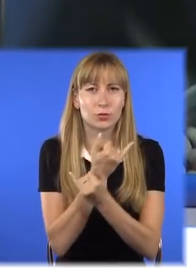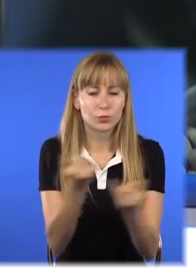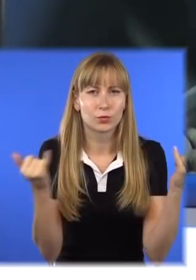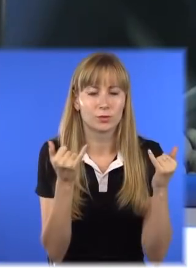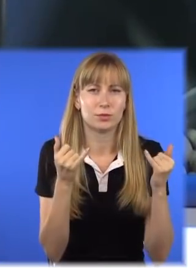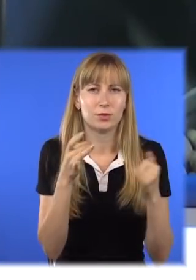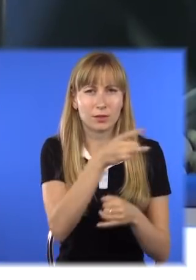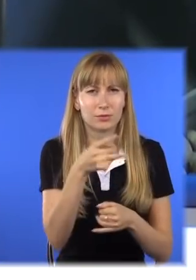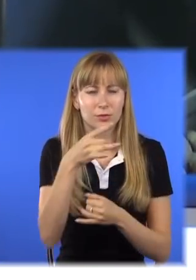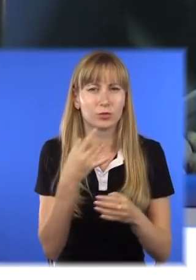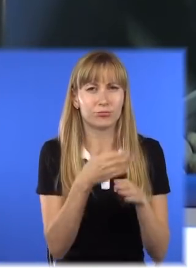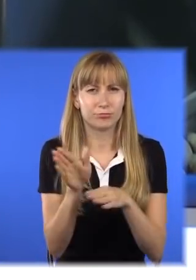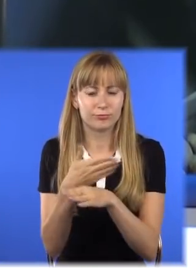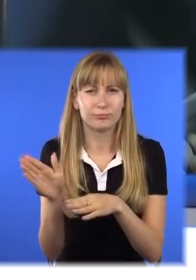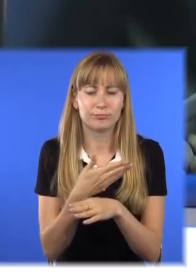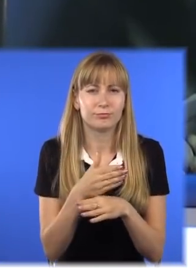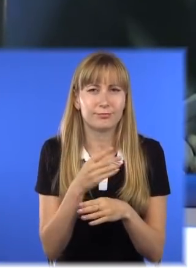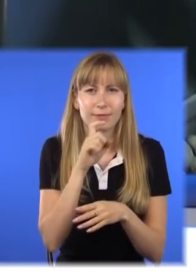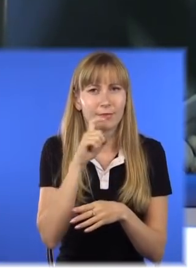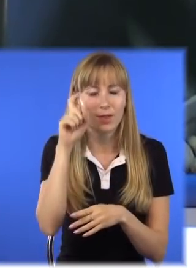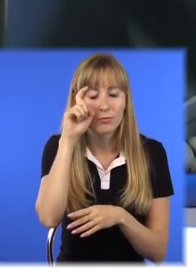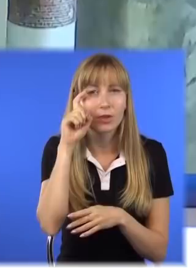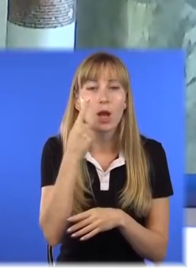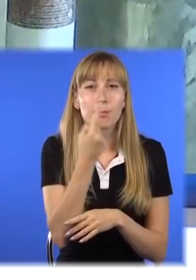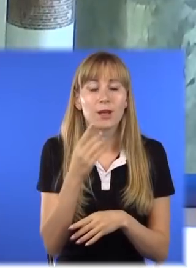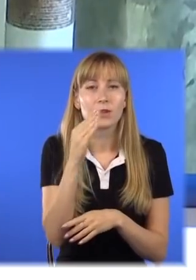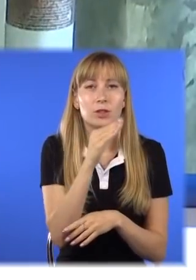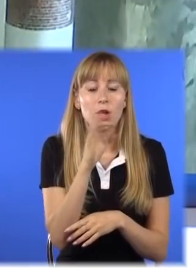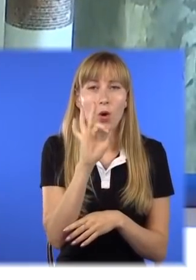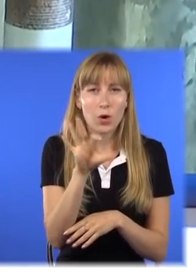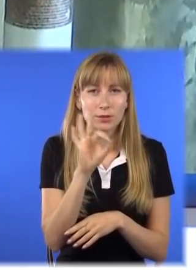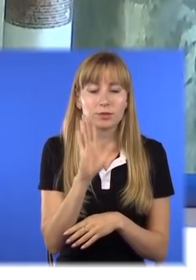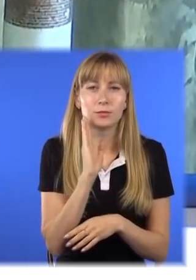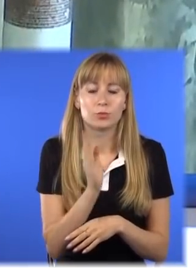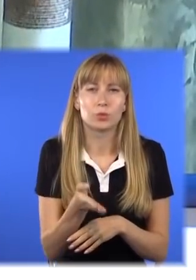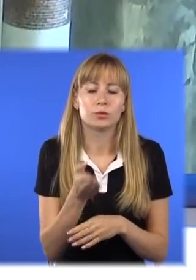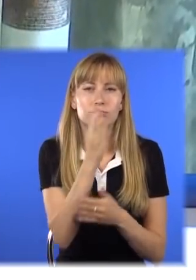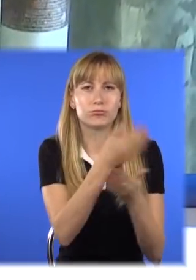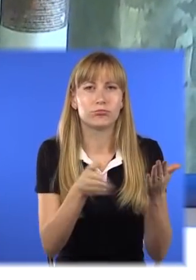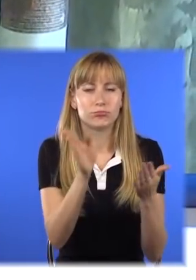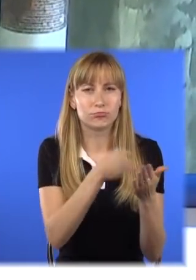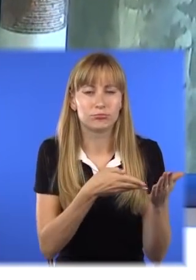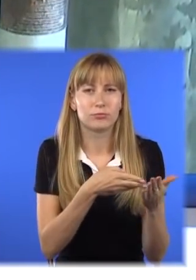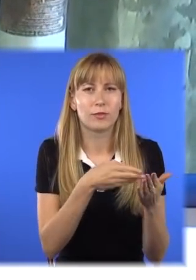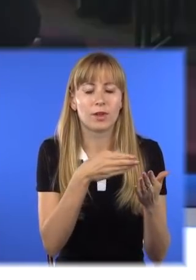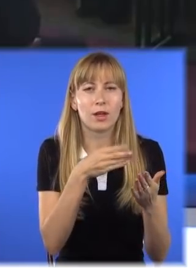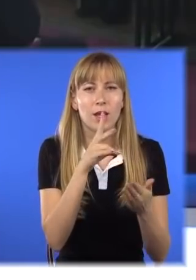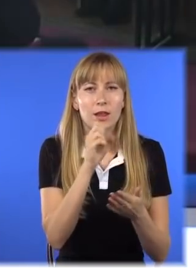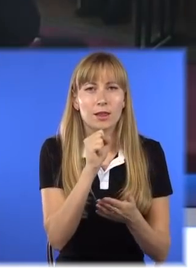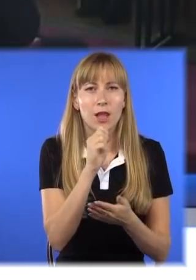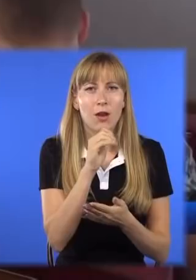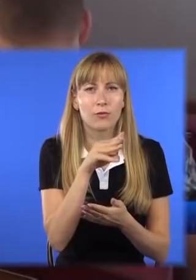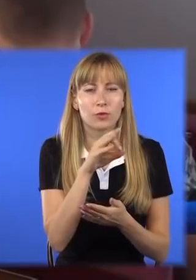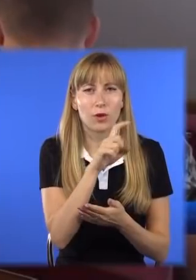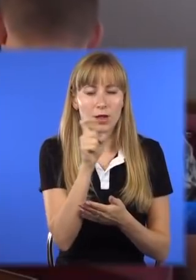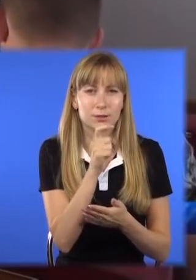Нафтогазом. З 1 жовтня компанію позбавляють законних механізмів визначення та розподілу номінацій блакитного палива.